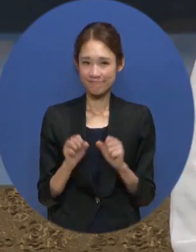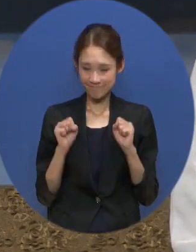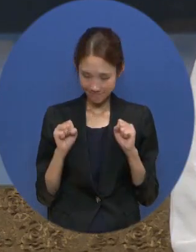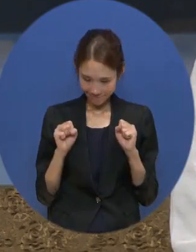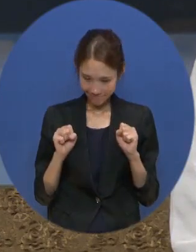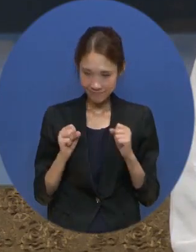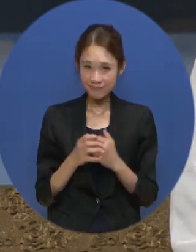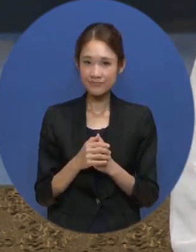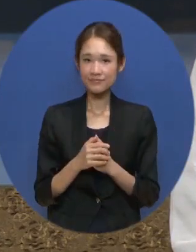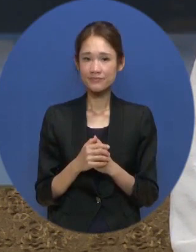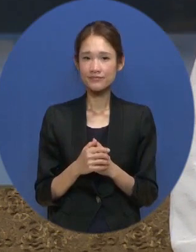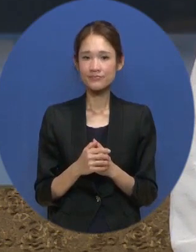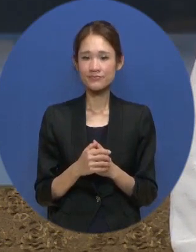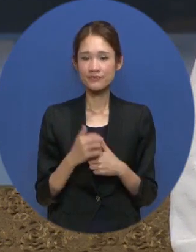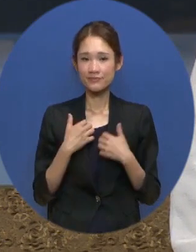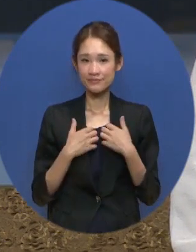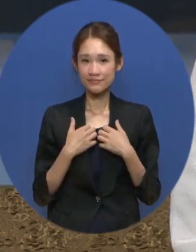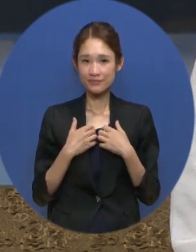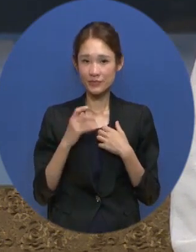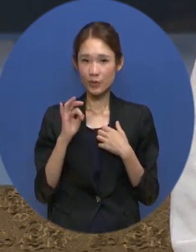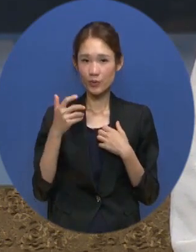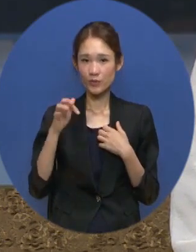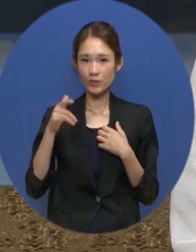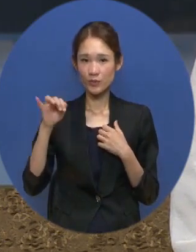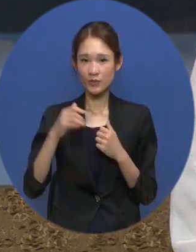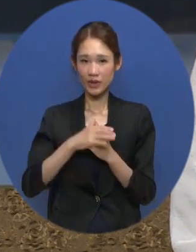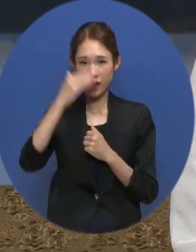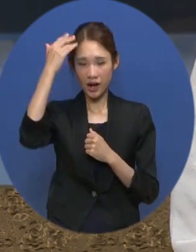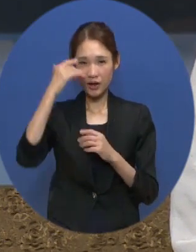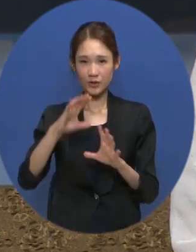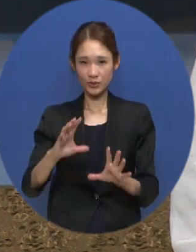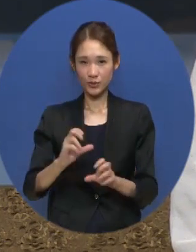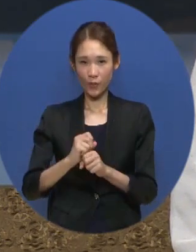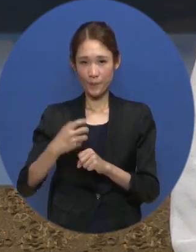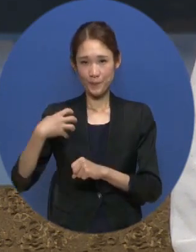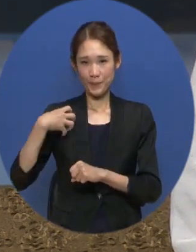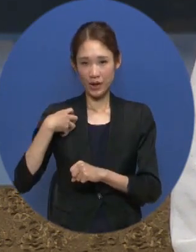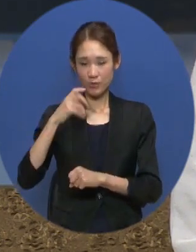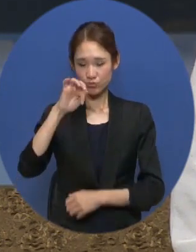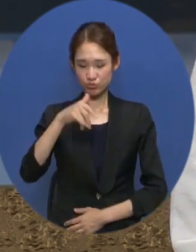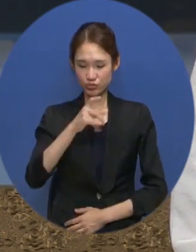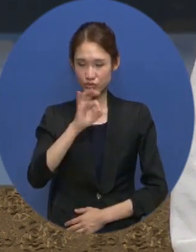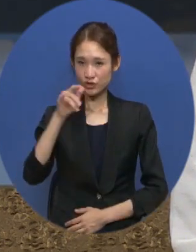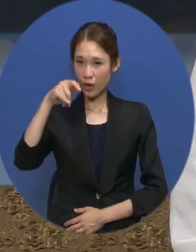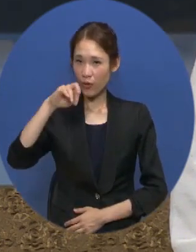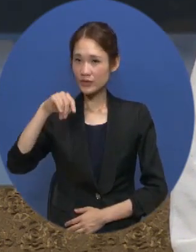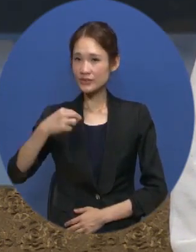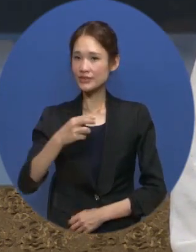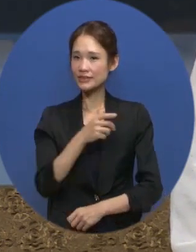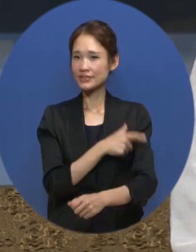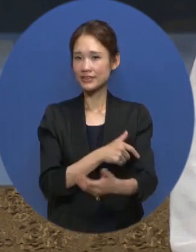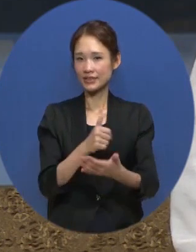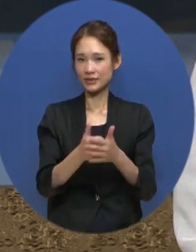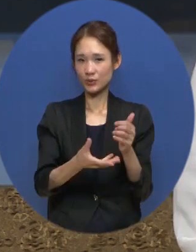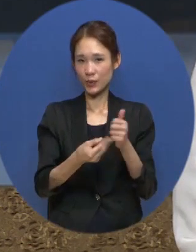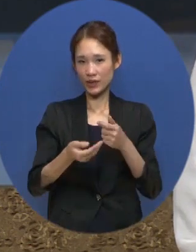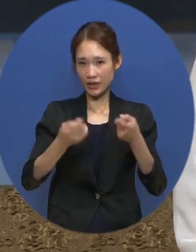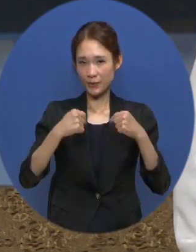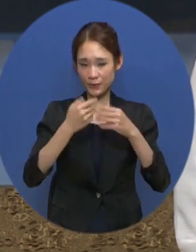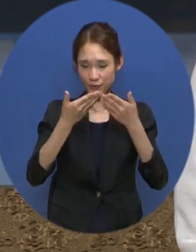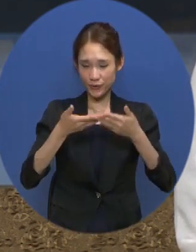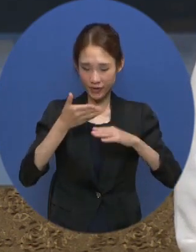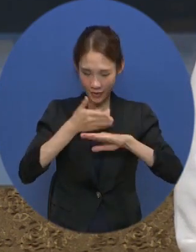안녕하세요. 반갑습니다. 오토모니터의 한국본사 총괄을 맡고 있는 문영술 이사라고 합니다. 이렇게 초대해 주셔서